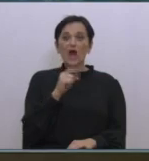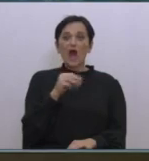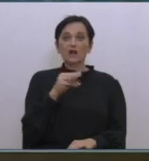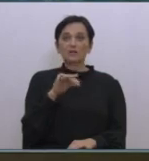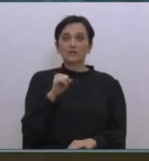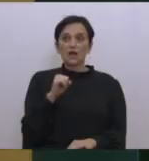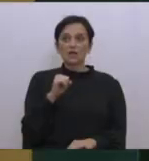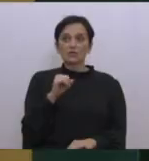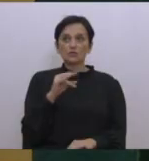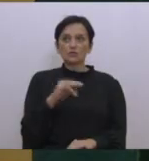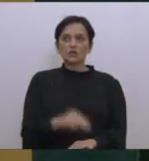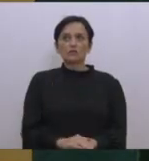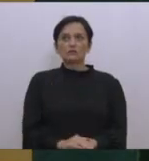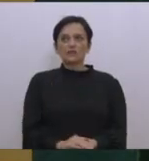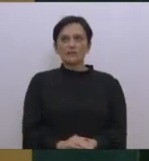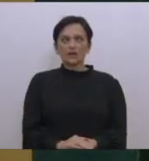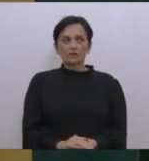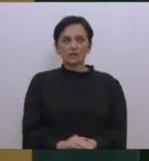წილოსანი.